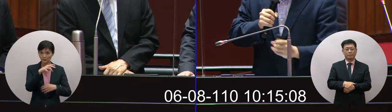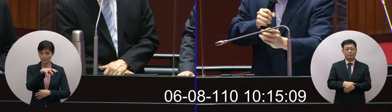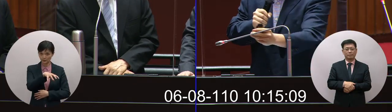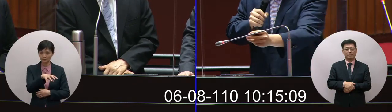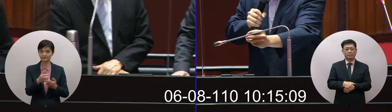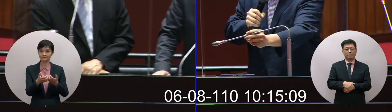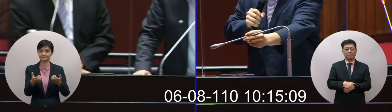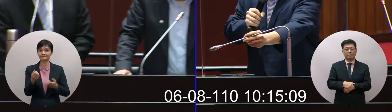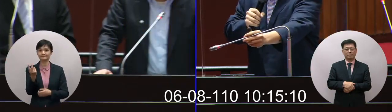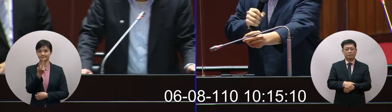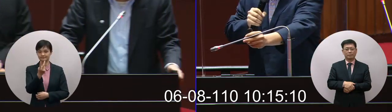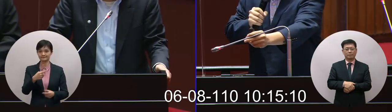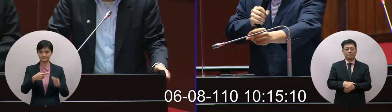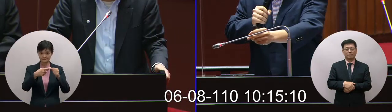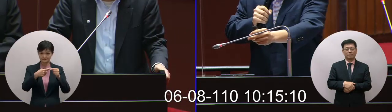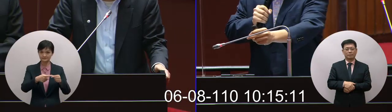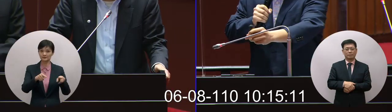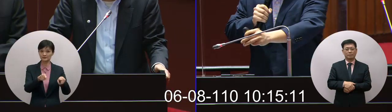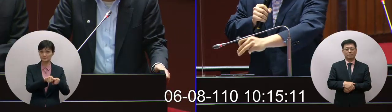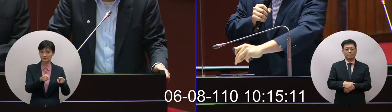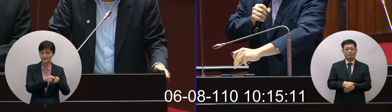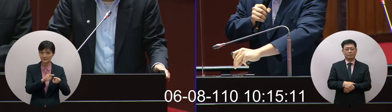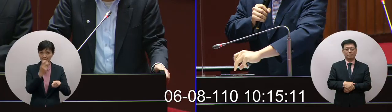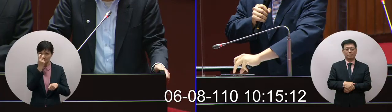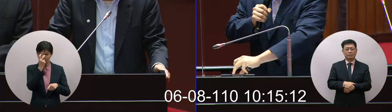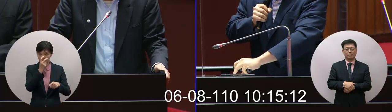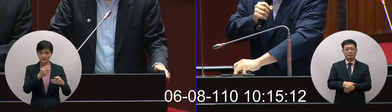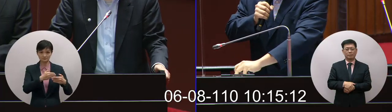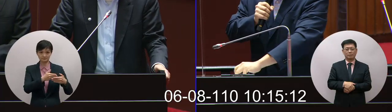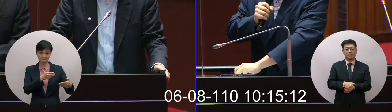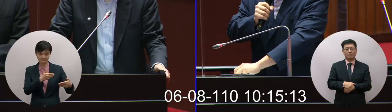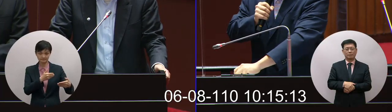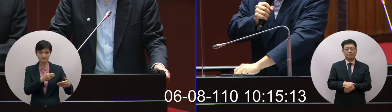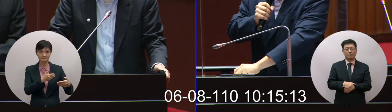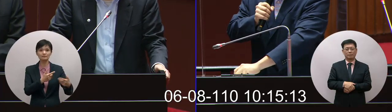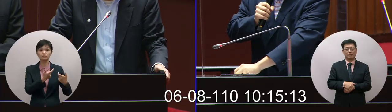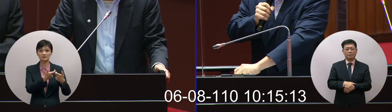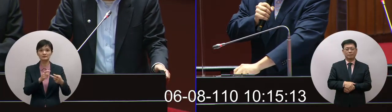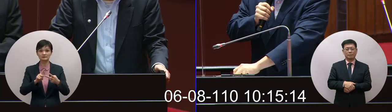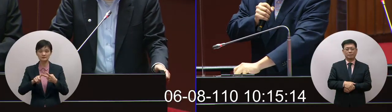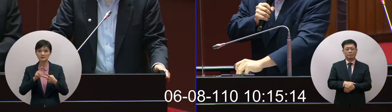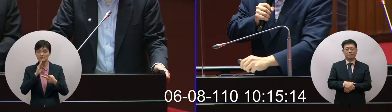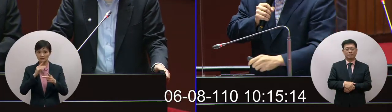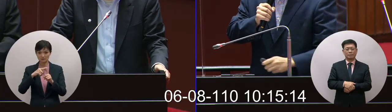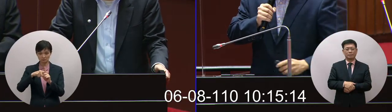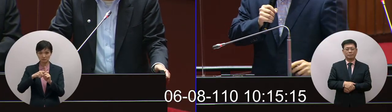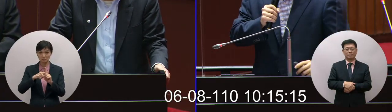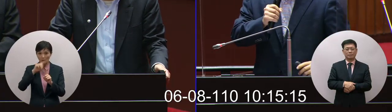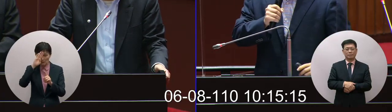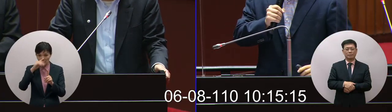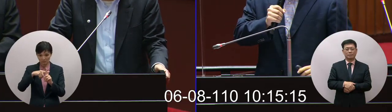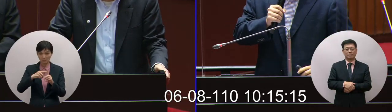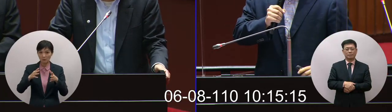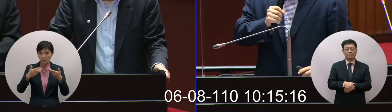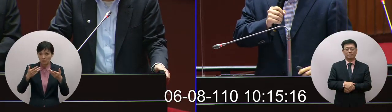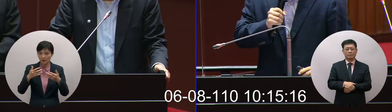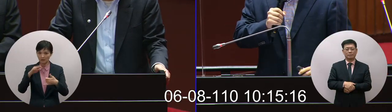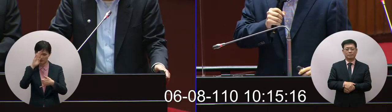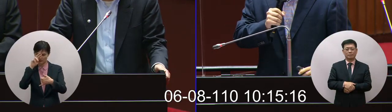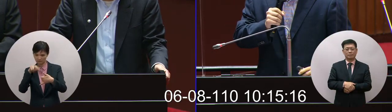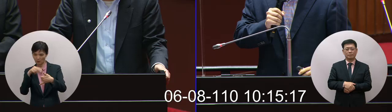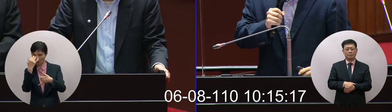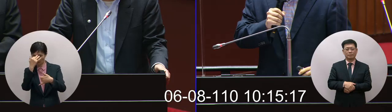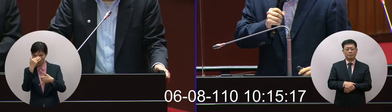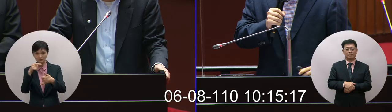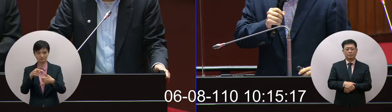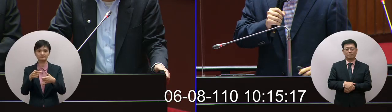种，好，一种是一般在做检疫隔离之用的，那一般是在收载轻症跟那个无症状者，那叫